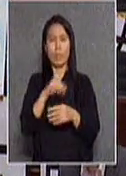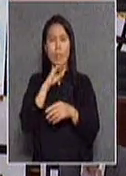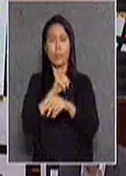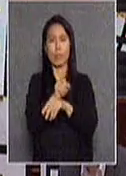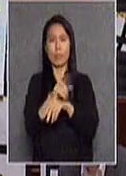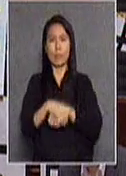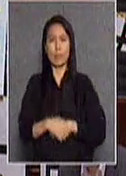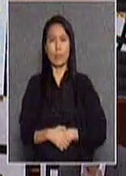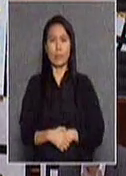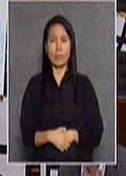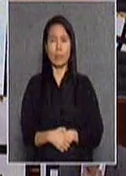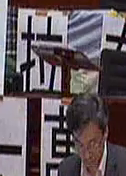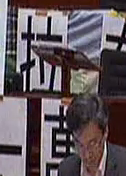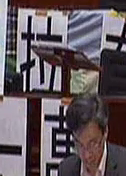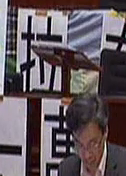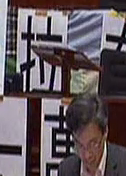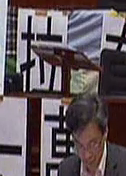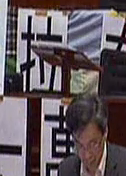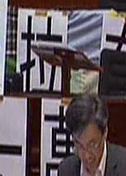1分鐘。